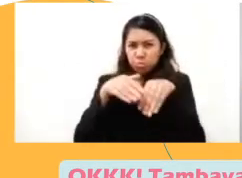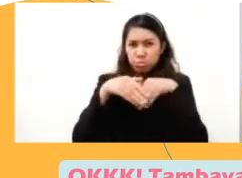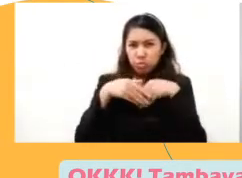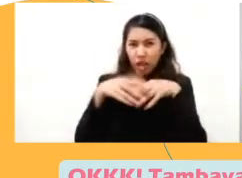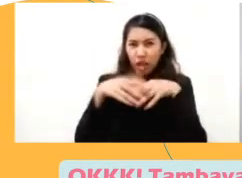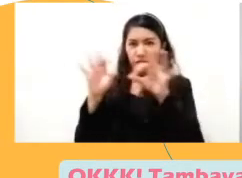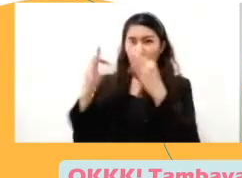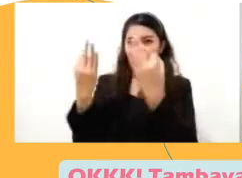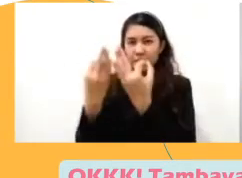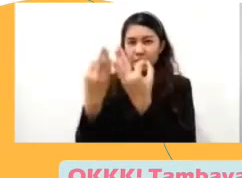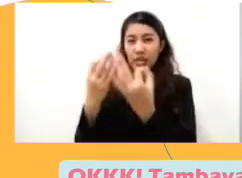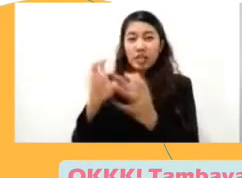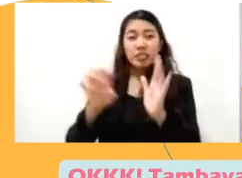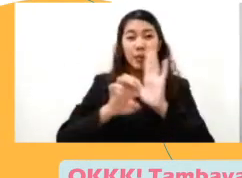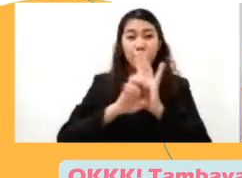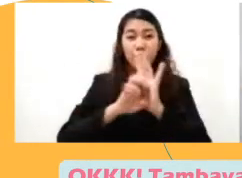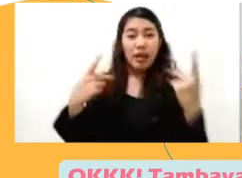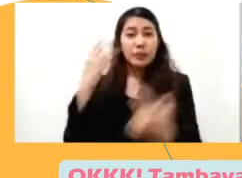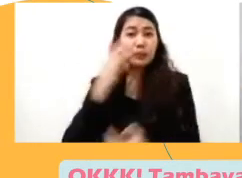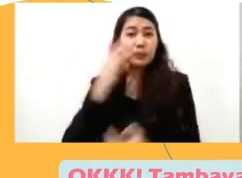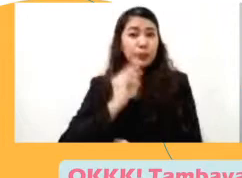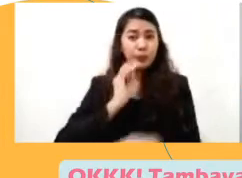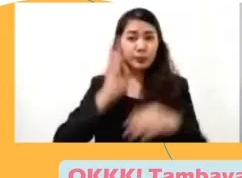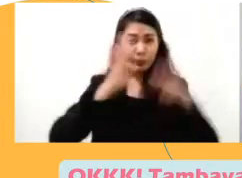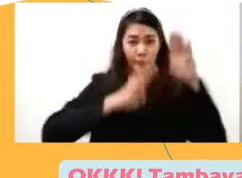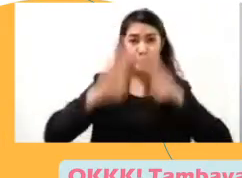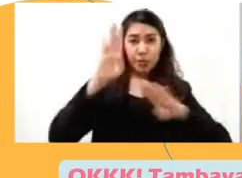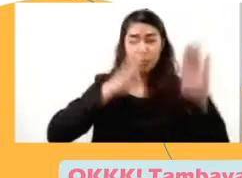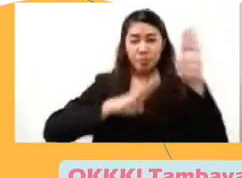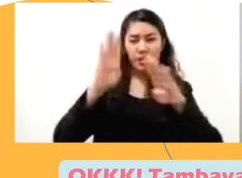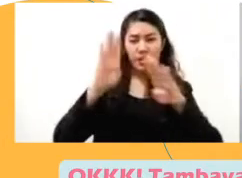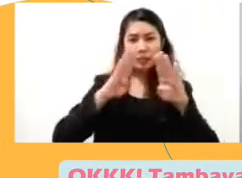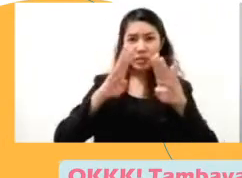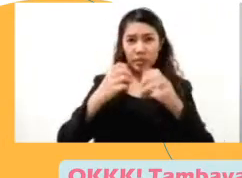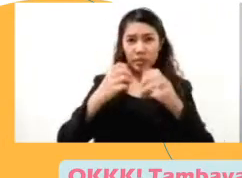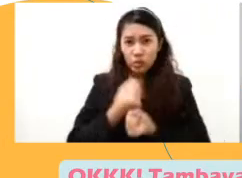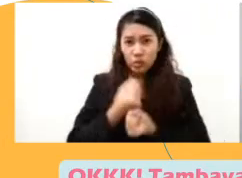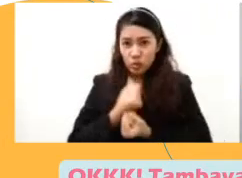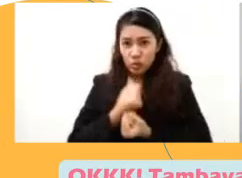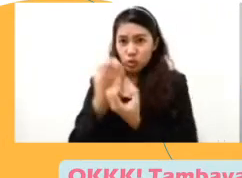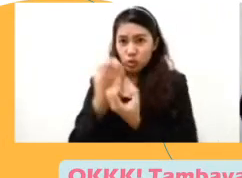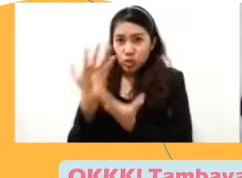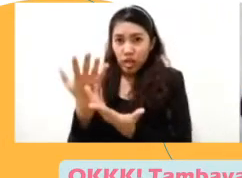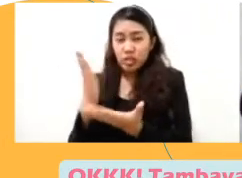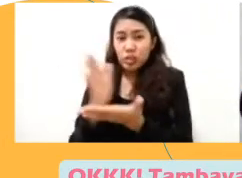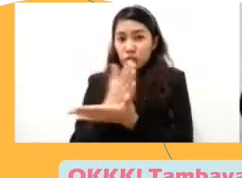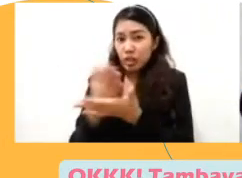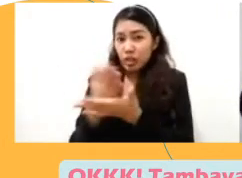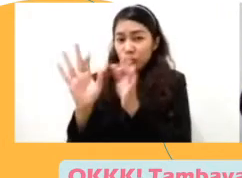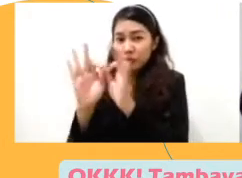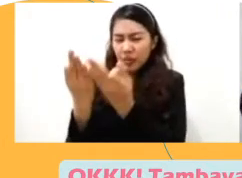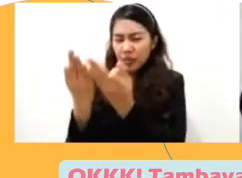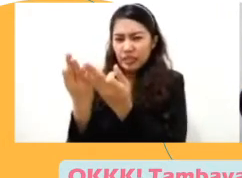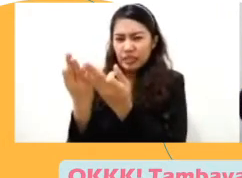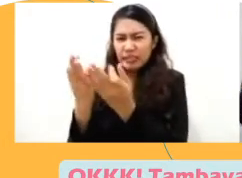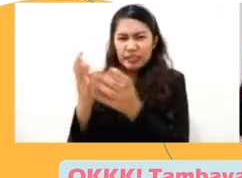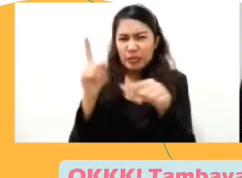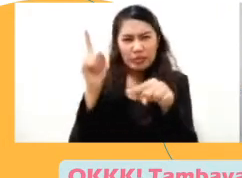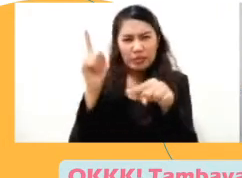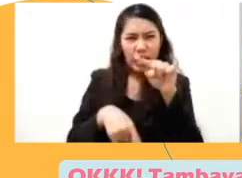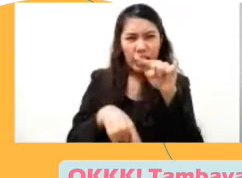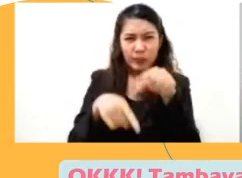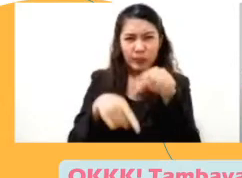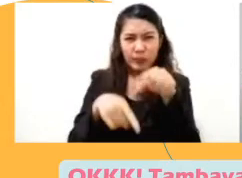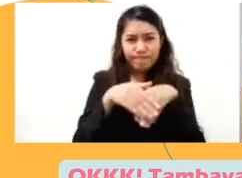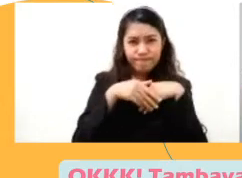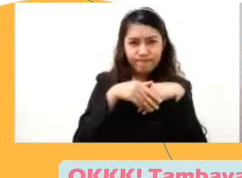Meron po bang mga advice ang ating mga kuya at ate kay Diana Rose at sa mga kabataan na nagsha-share ng ganitong